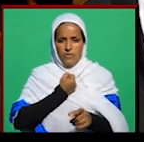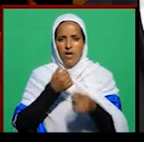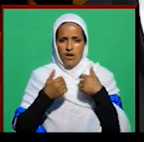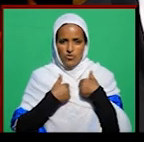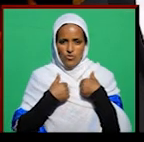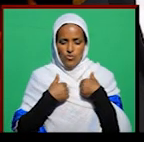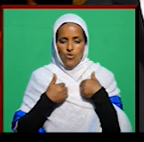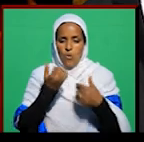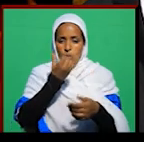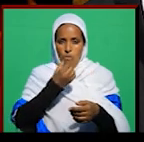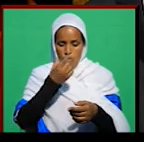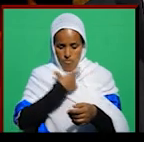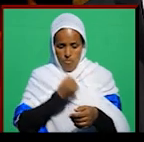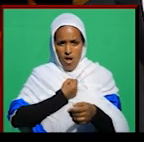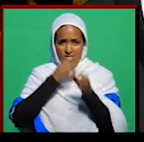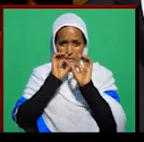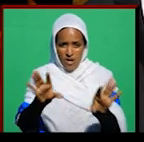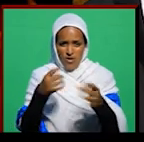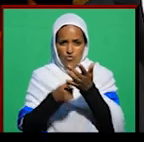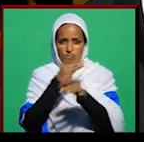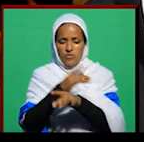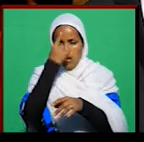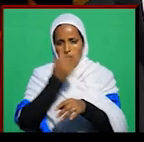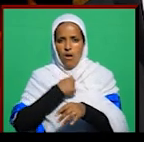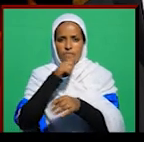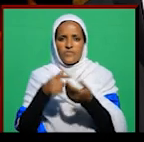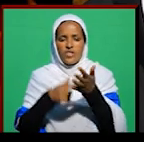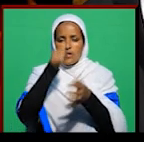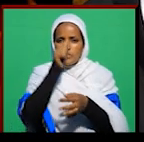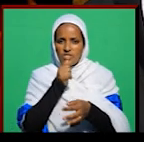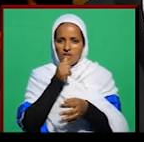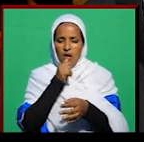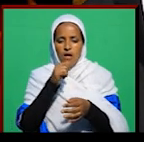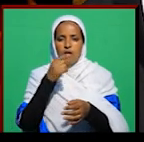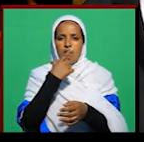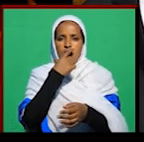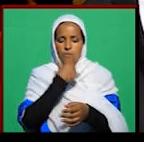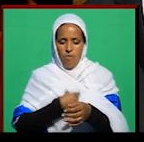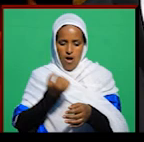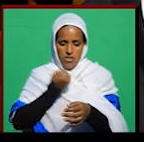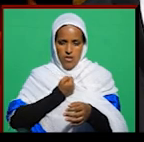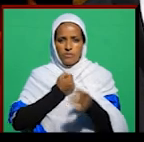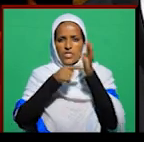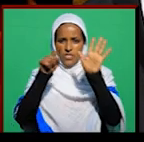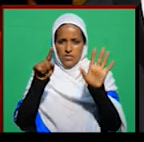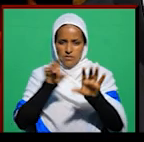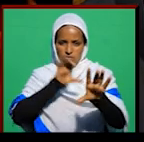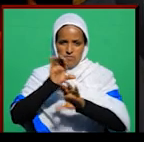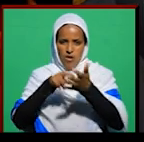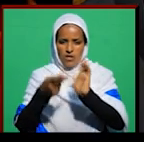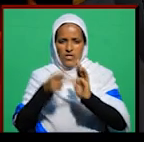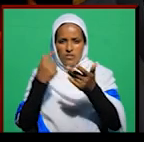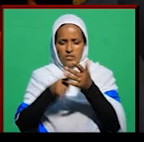የጥሙቃን ምሳሌ ብለዋልና በያዕቆብ በጎች ምስጢረ ጥምቀትና ምስጢረ ማዕተብ ተገልጻለች ማለት ነው።